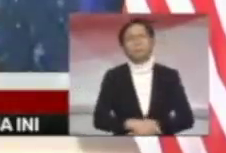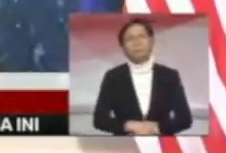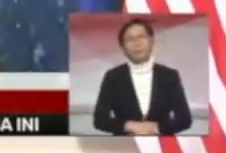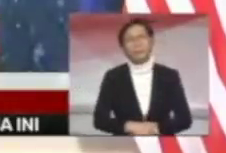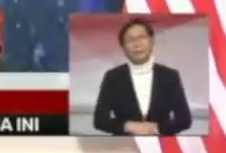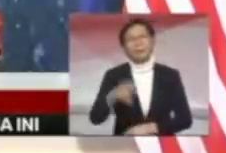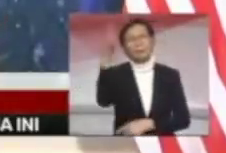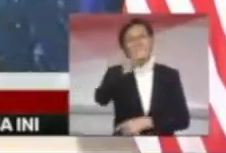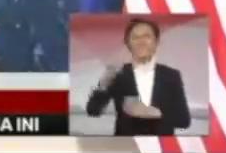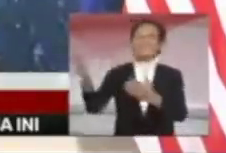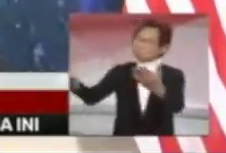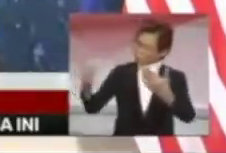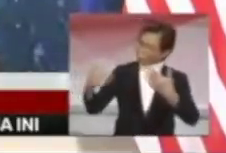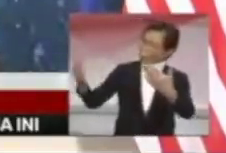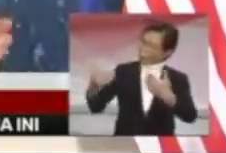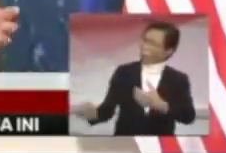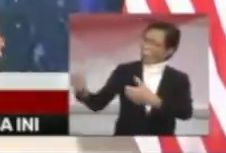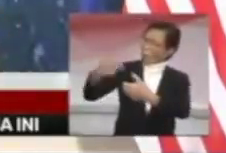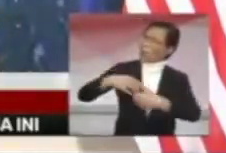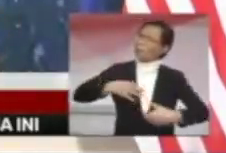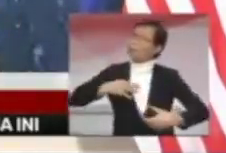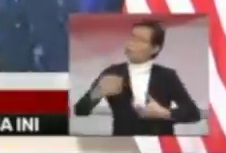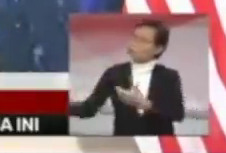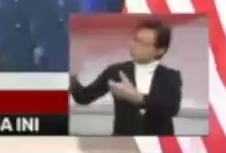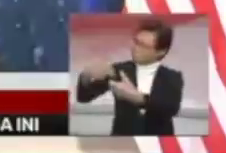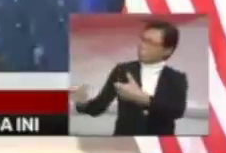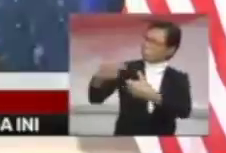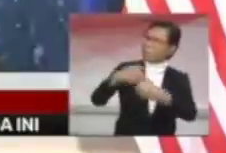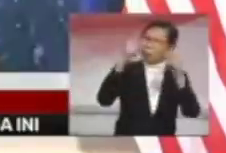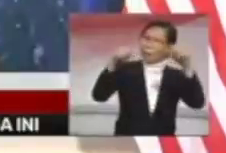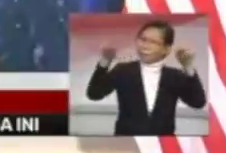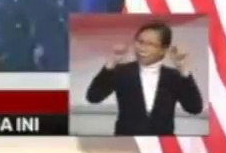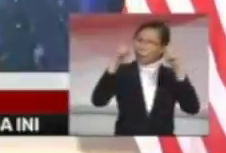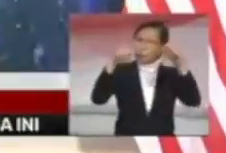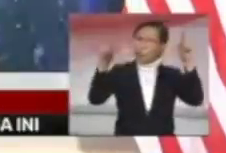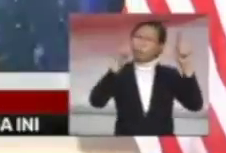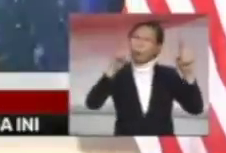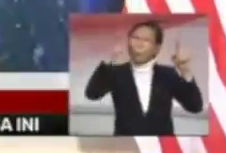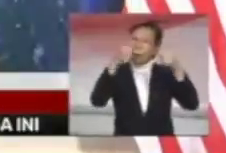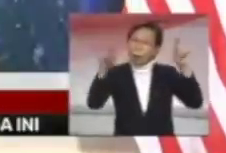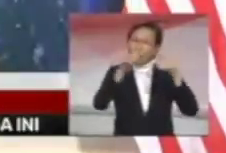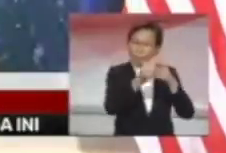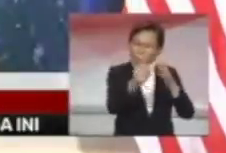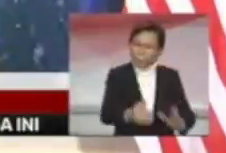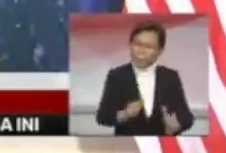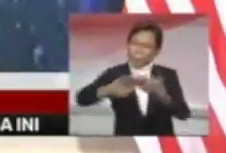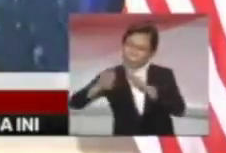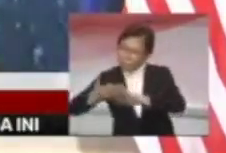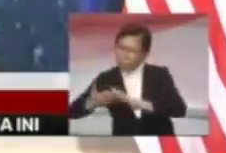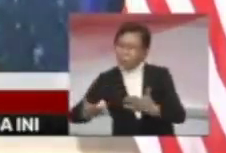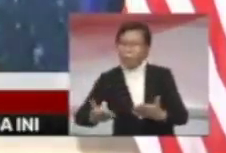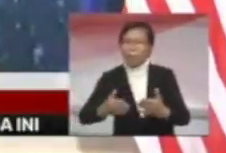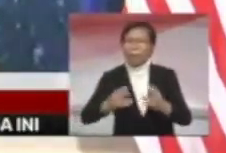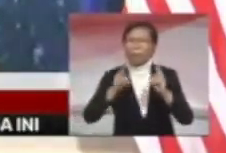ini sebanyak 90-an empat juta orang dianggarkan akan menerima baktine di bawah fakta kedua ini